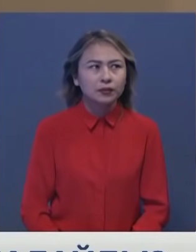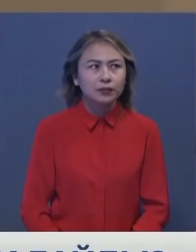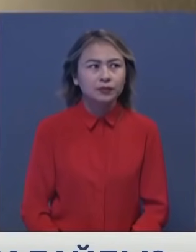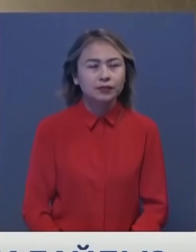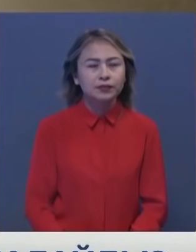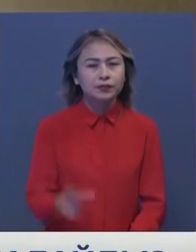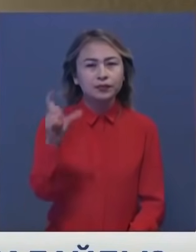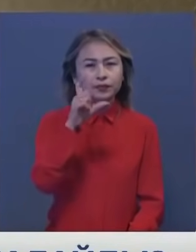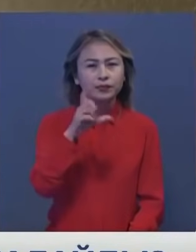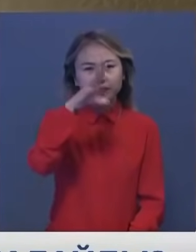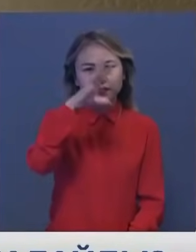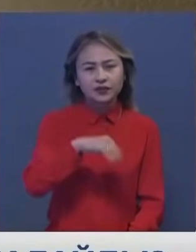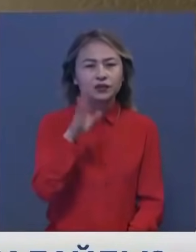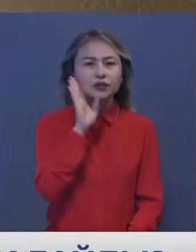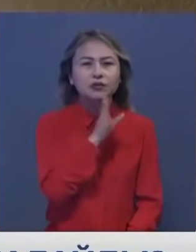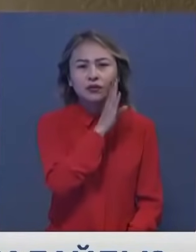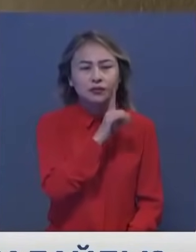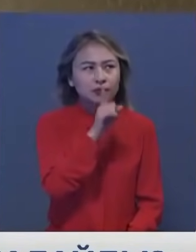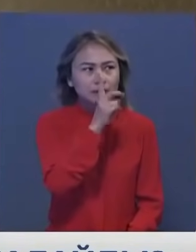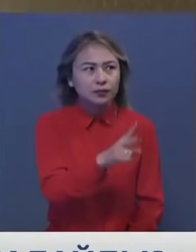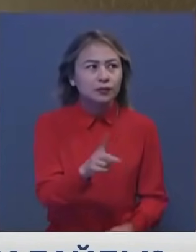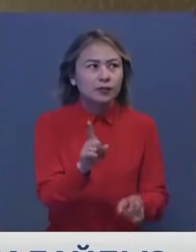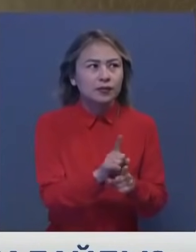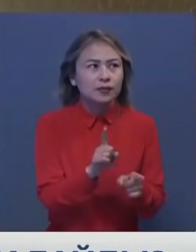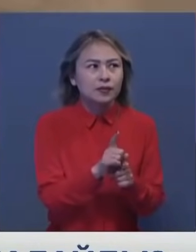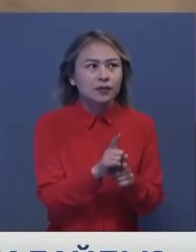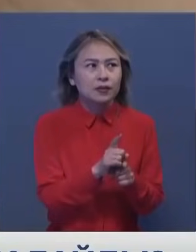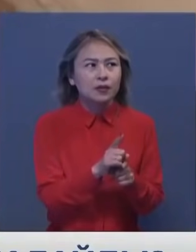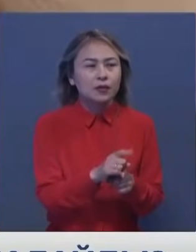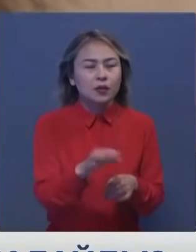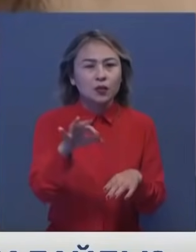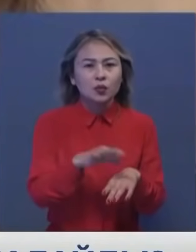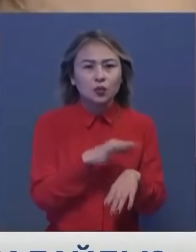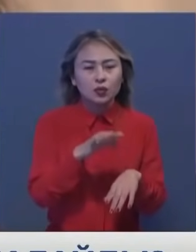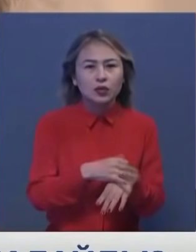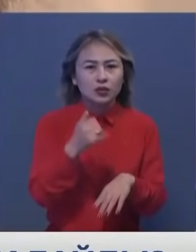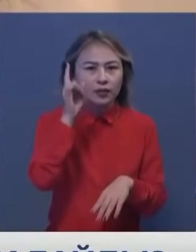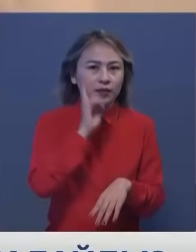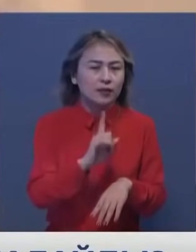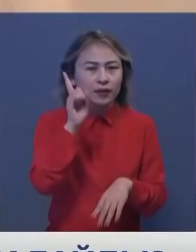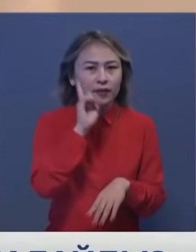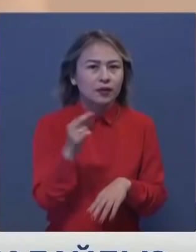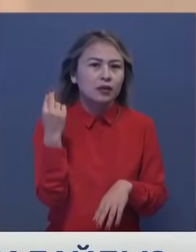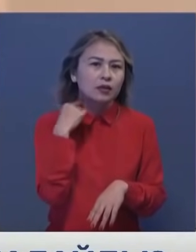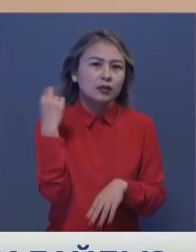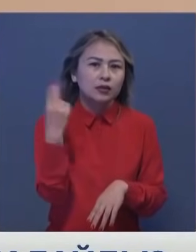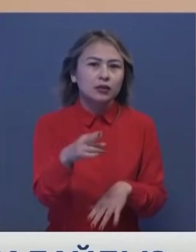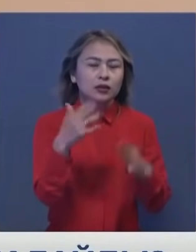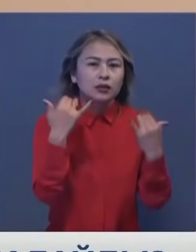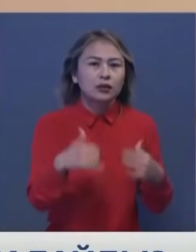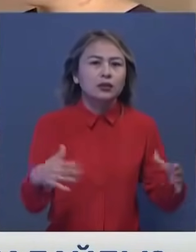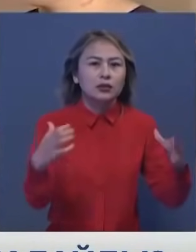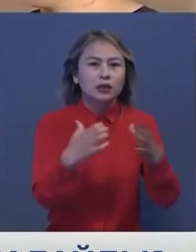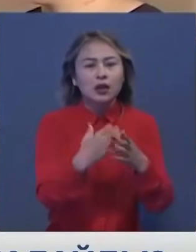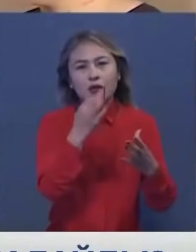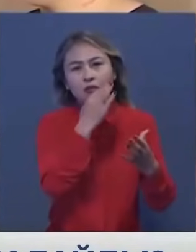Көк ала қойдай болған келіншек жанымызды шүберекке түйіп отырмыз дейді. Күйеуі қазір уақытша тергеу изоляторында. Бірақ